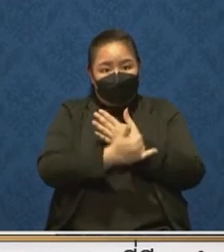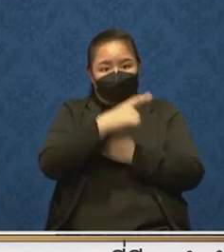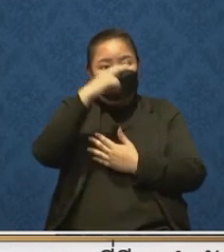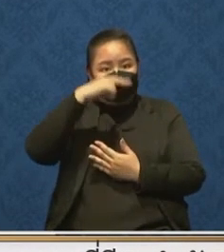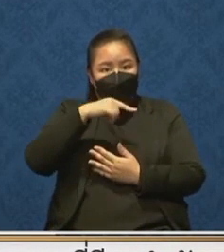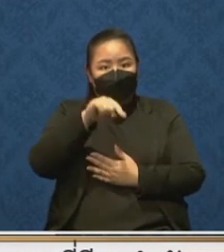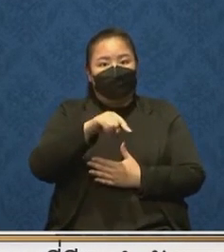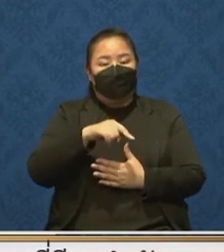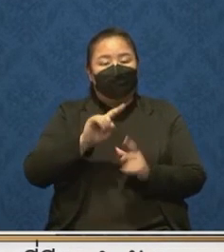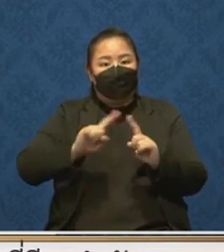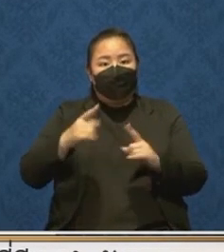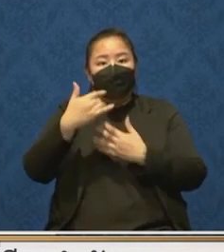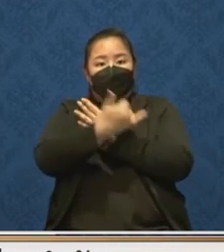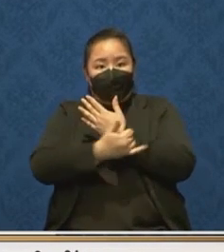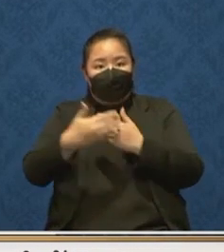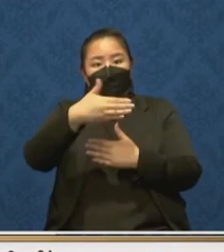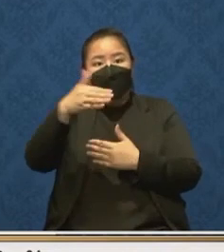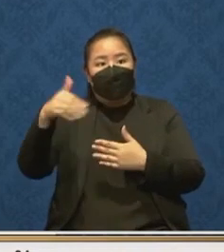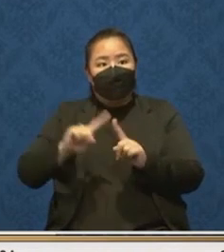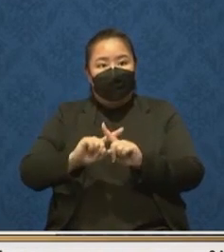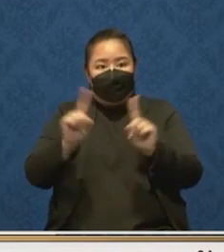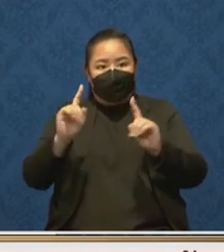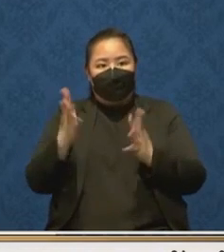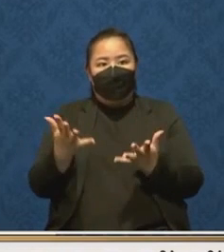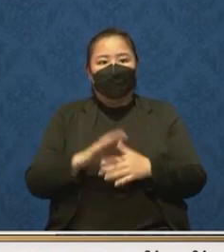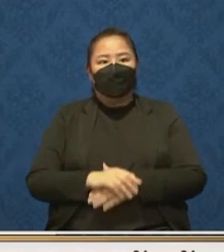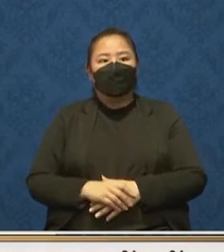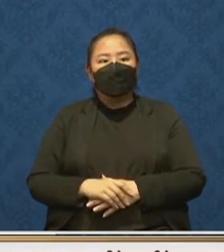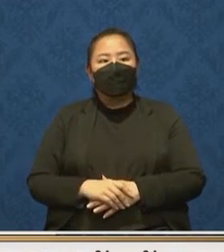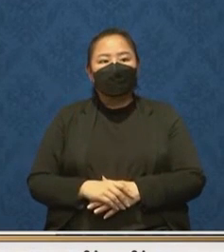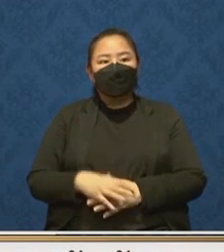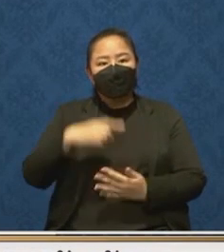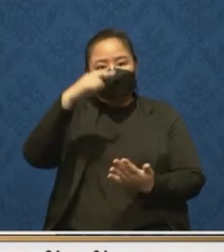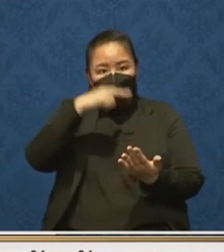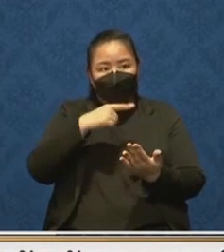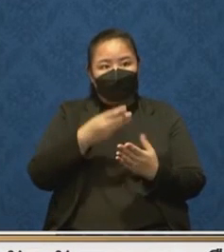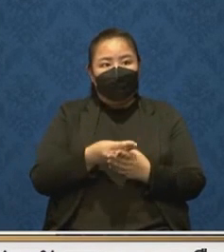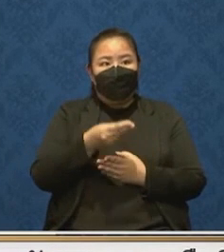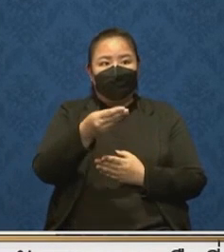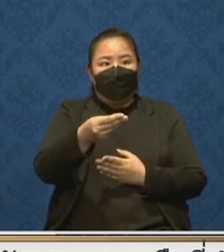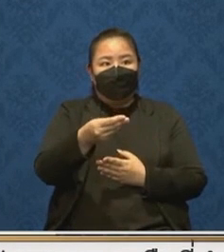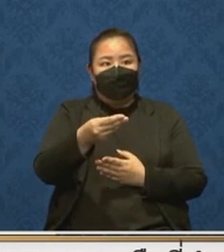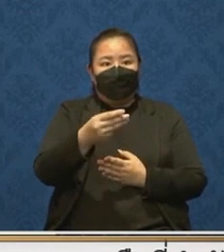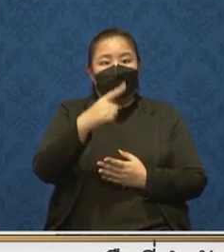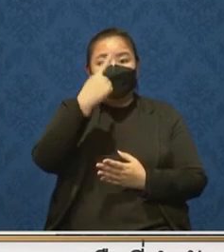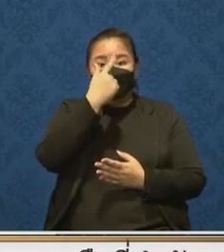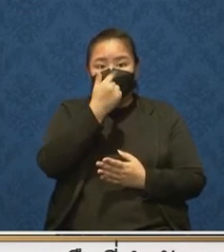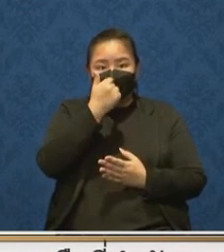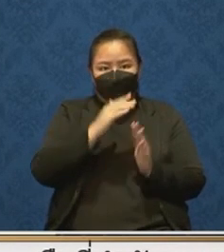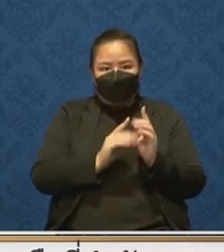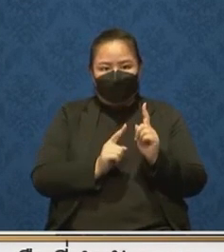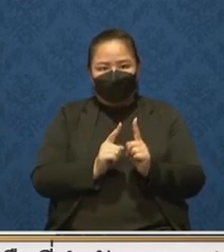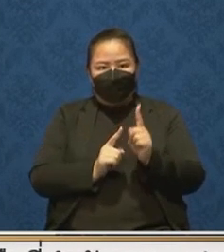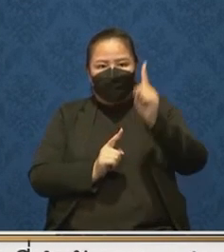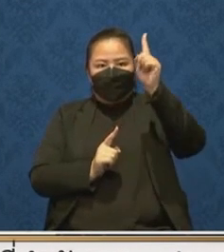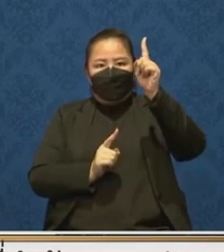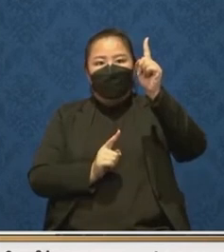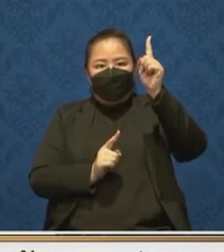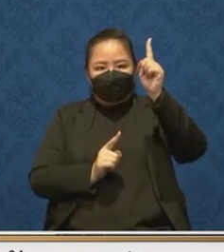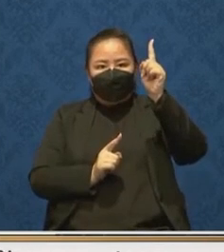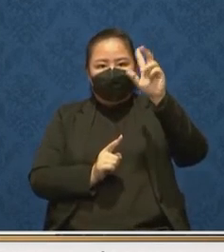อกับตประเทศซื้อต่างกนอย่างไรประเทศไทยครักราแ่งสี่แตงซูงทสุดเกืบ 350